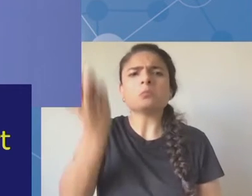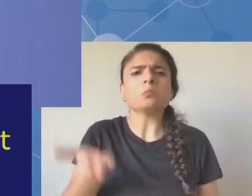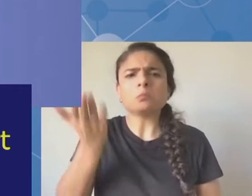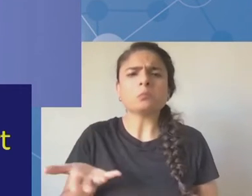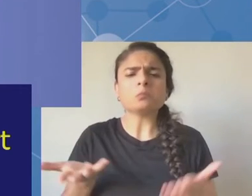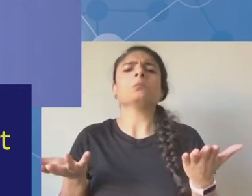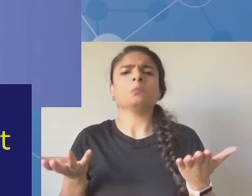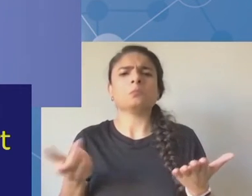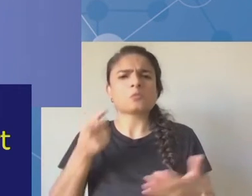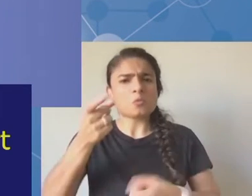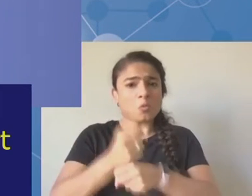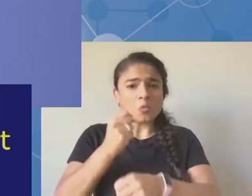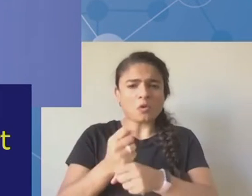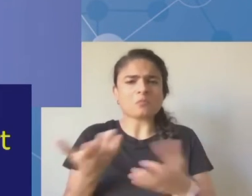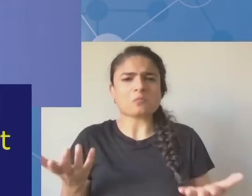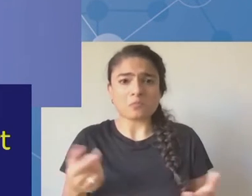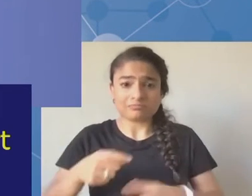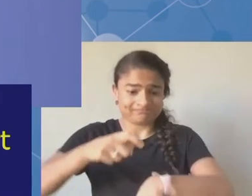сказали мне, что на экране